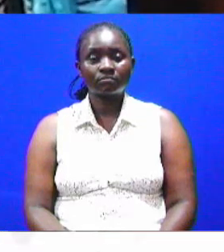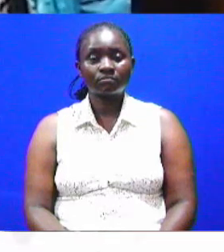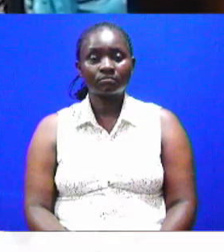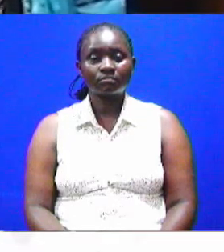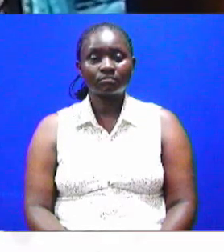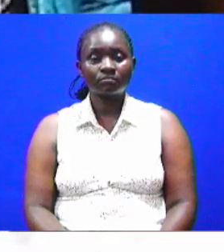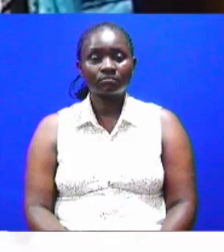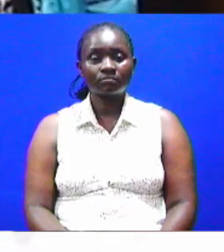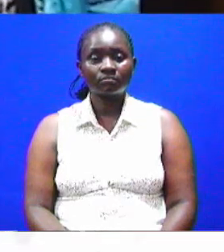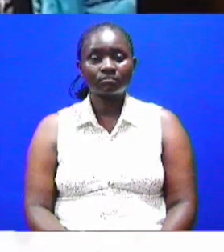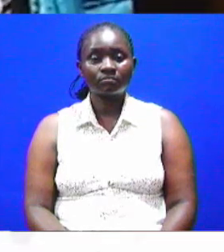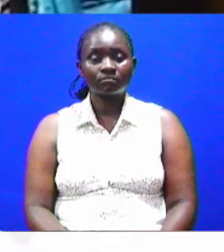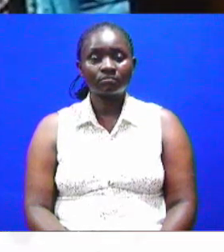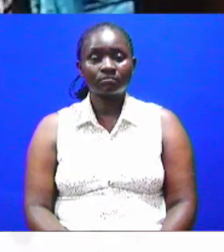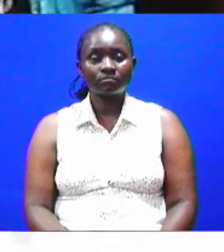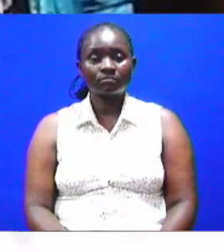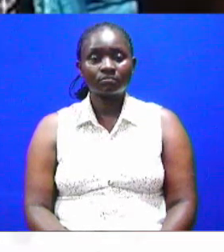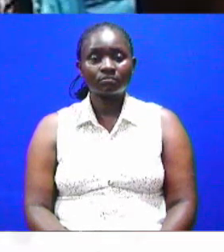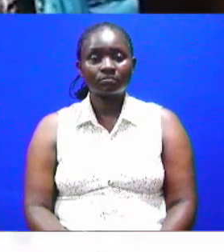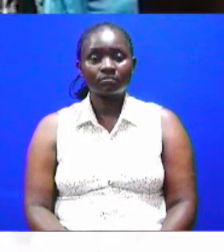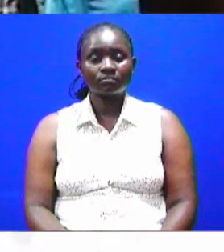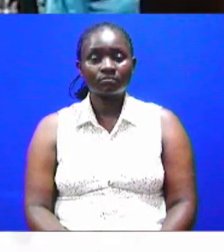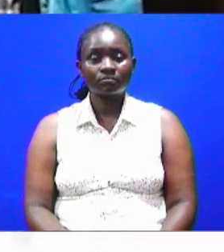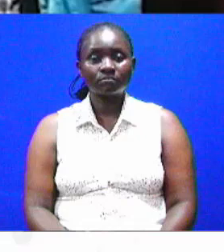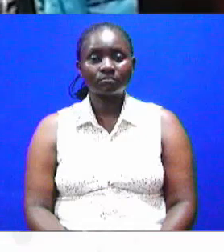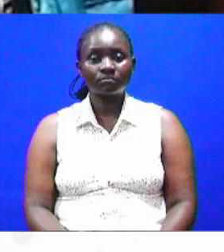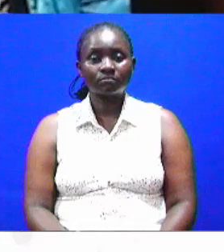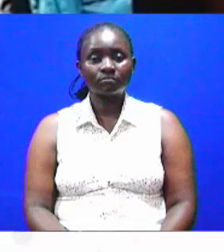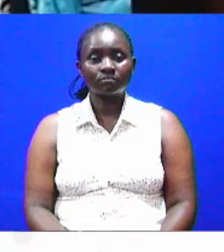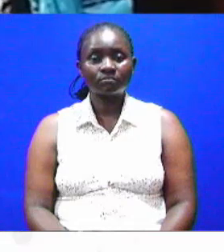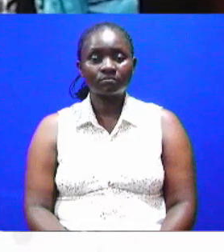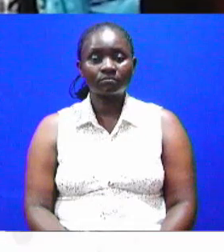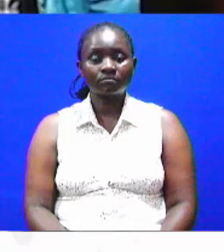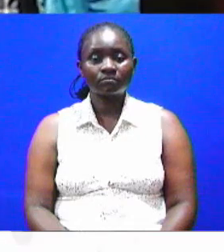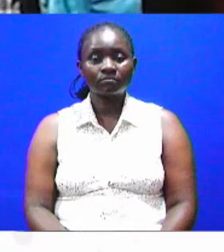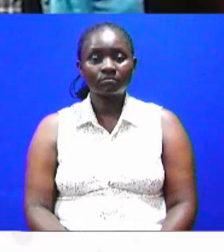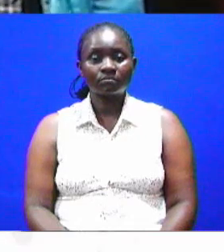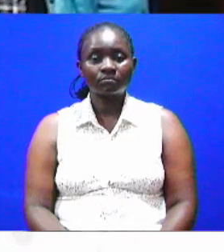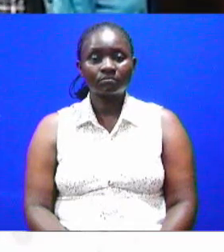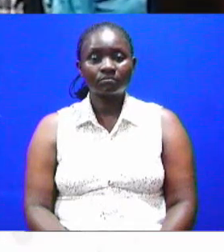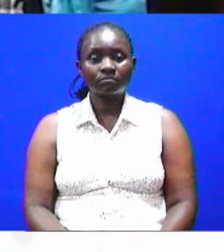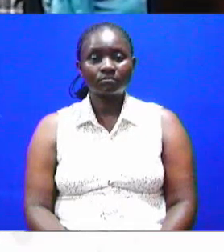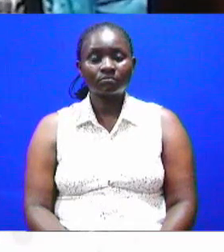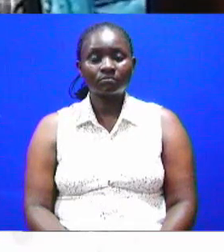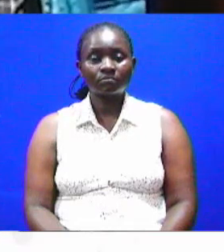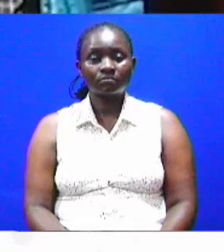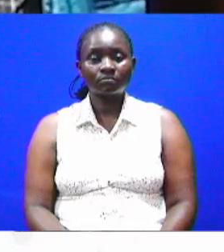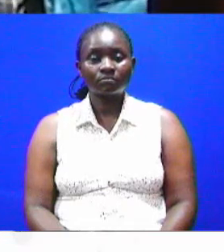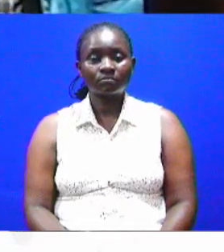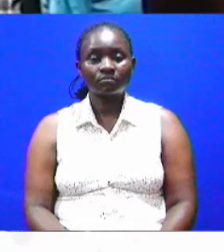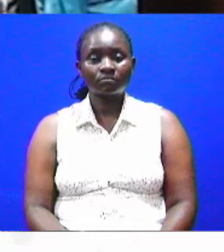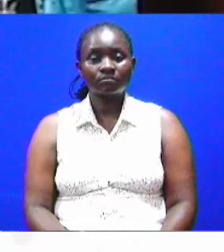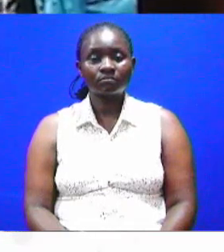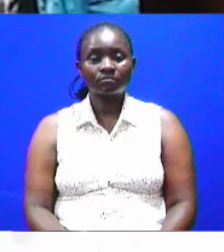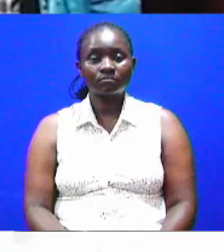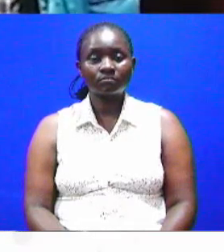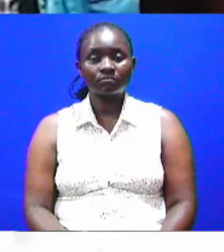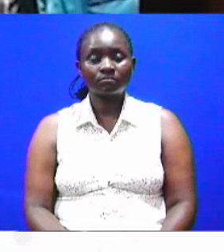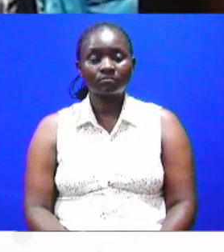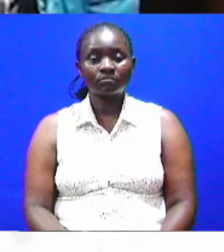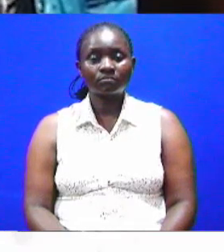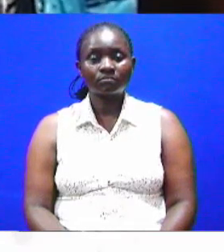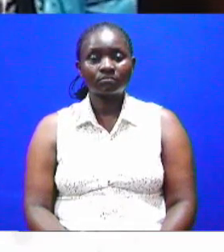abange ndo ange kwenyara ko luna rutyo yo bosongo ko sinya no ubye mu cyi akintu anyo yo rero kwa urwari kwa bosa to gona ni buya